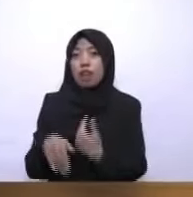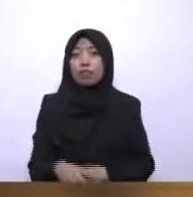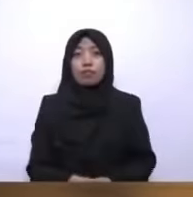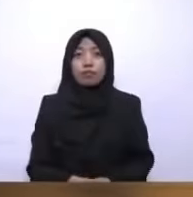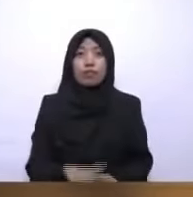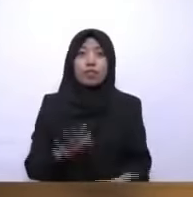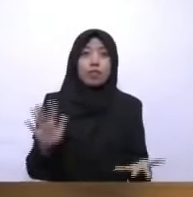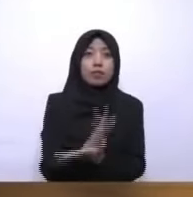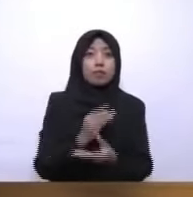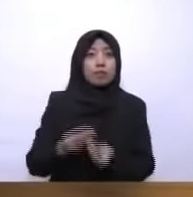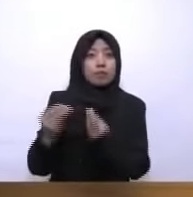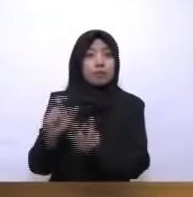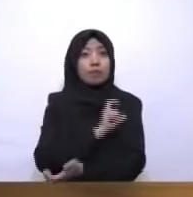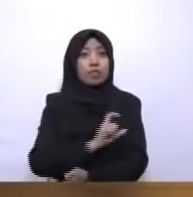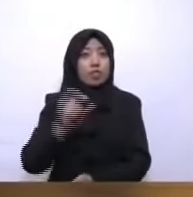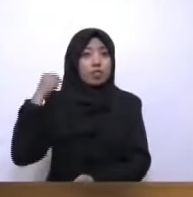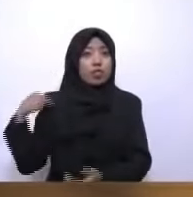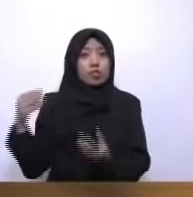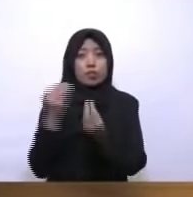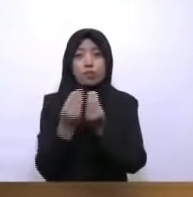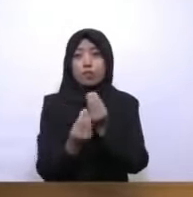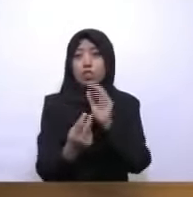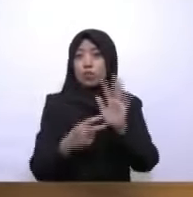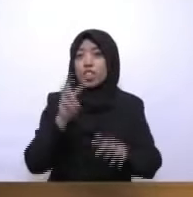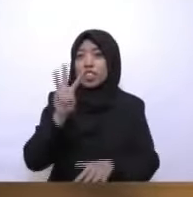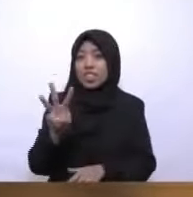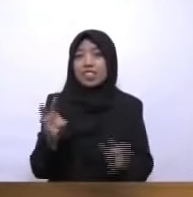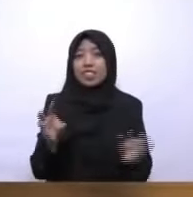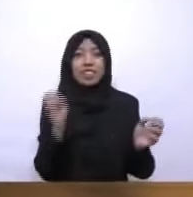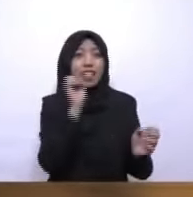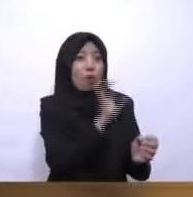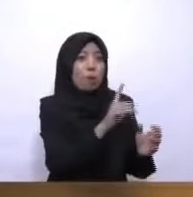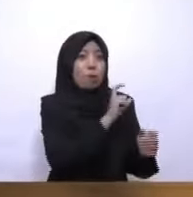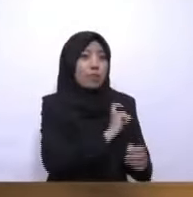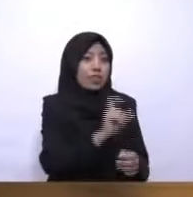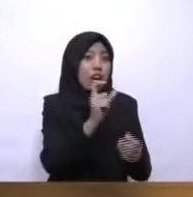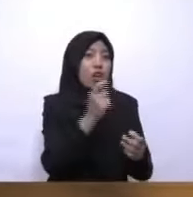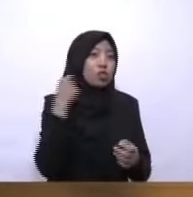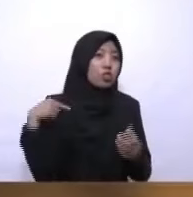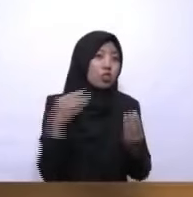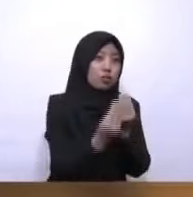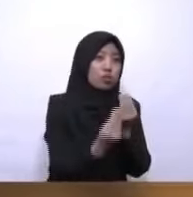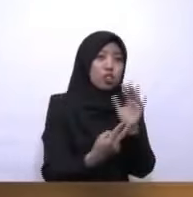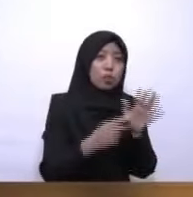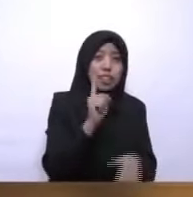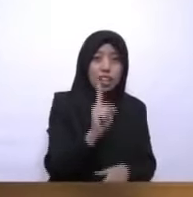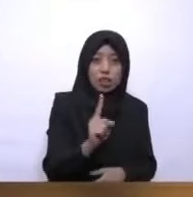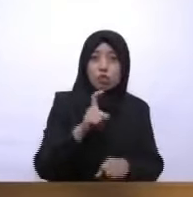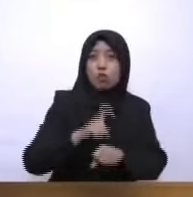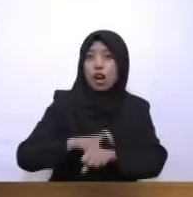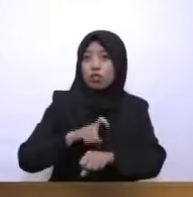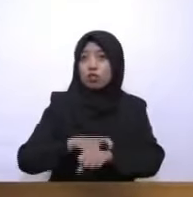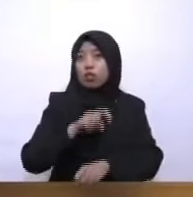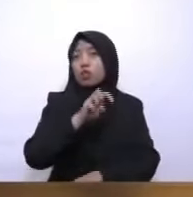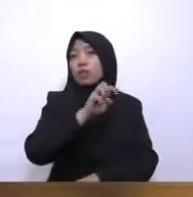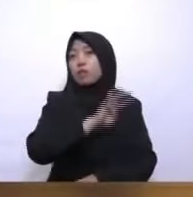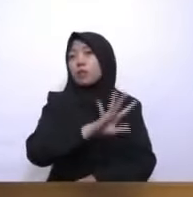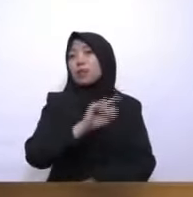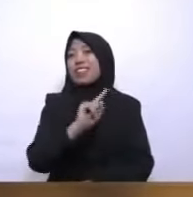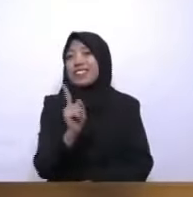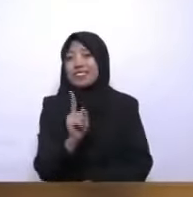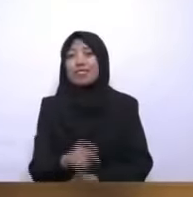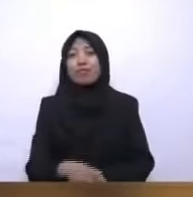Saya berikan kesempatan untuk Cawagub nomor urut 3 menanggapi jawaban dari Cawagub nomor urut 1. Waktu Anda 45